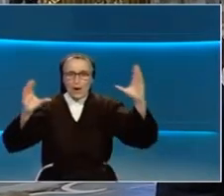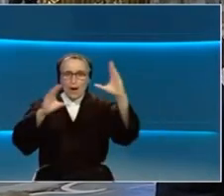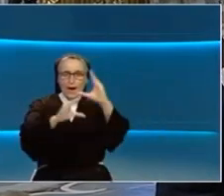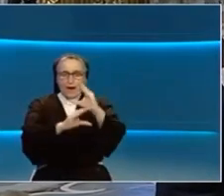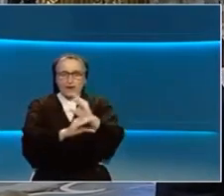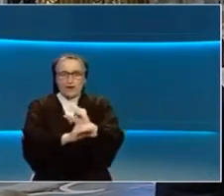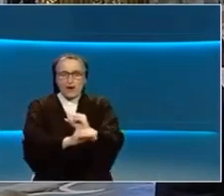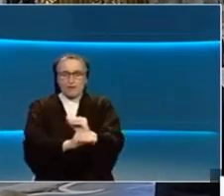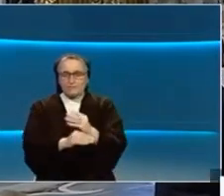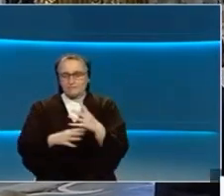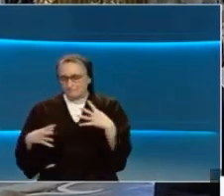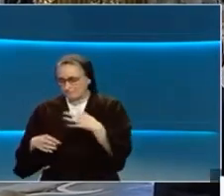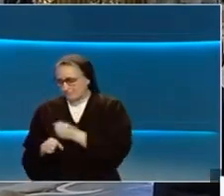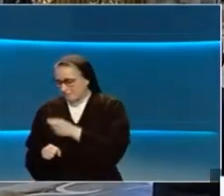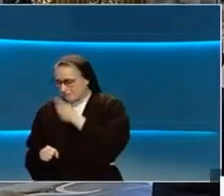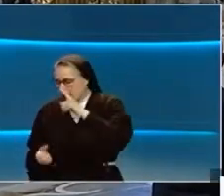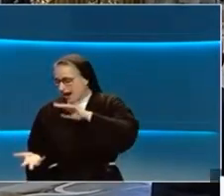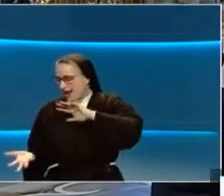noctis,